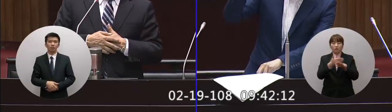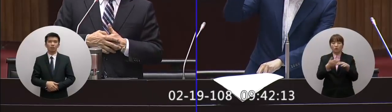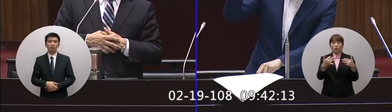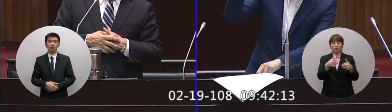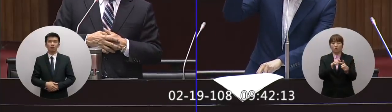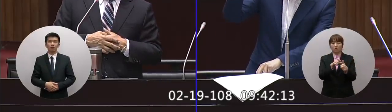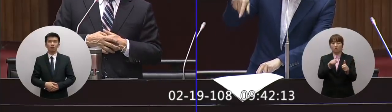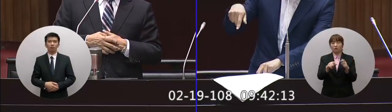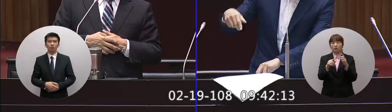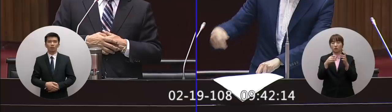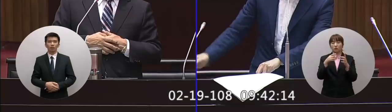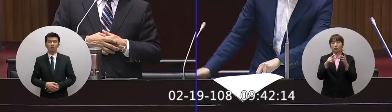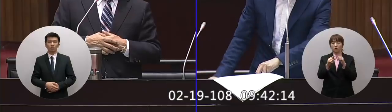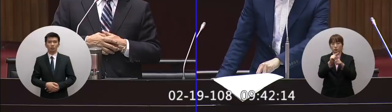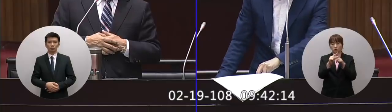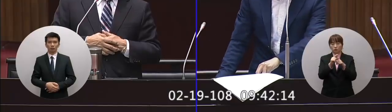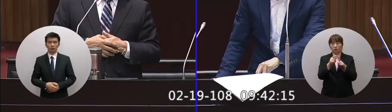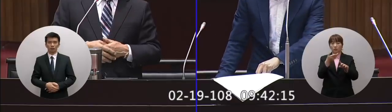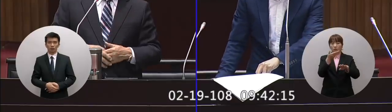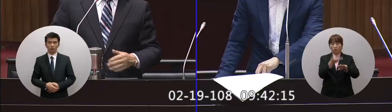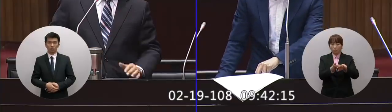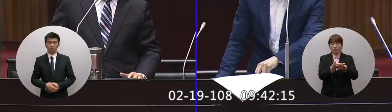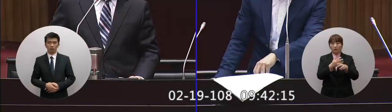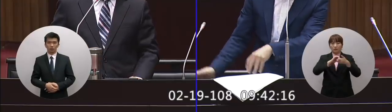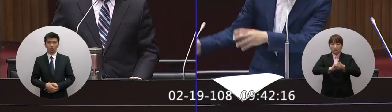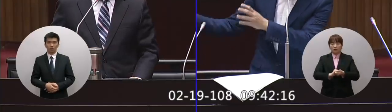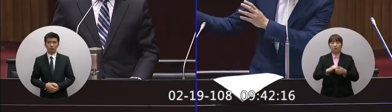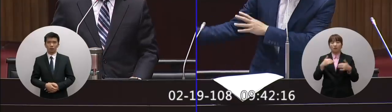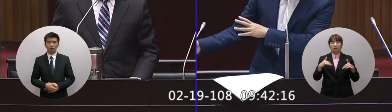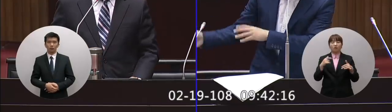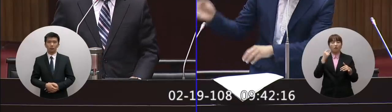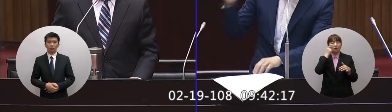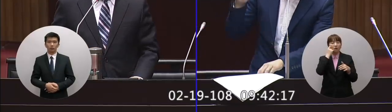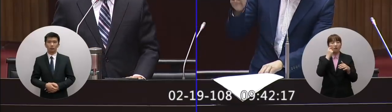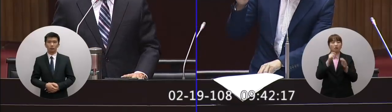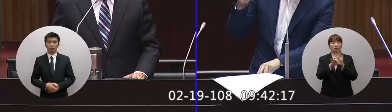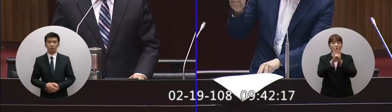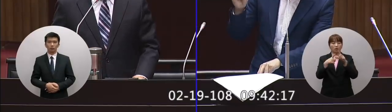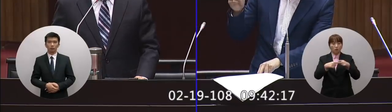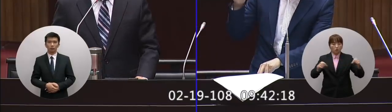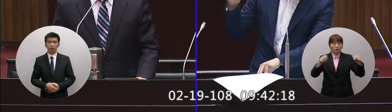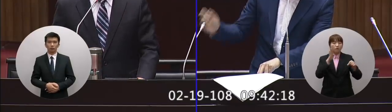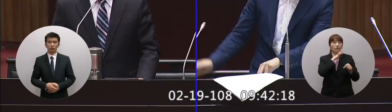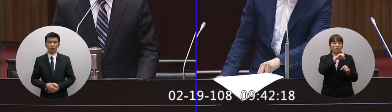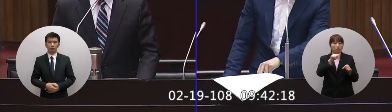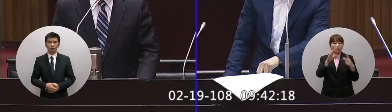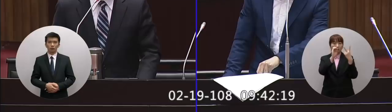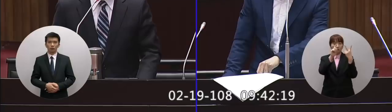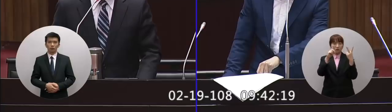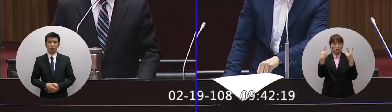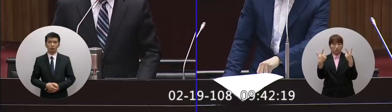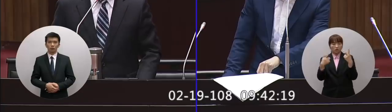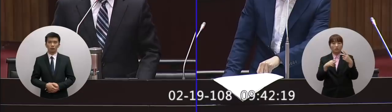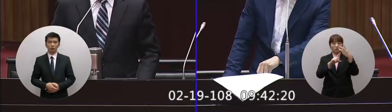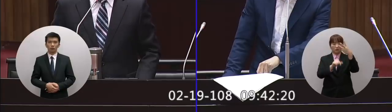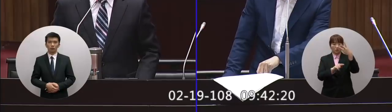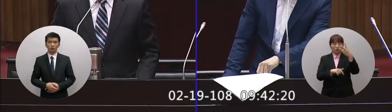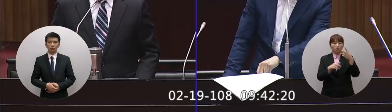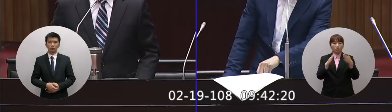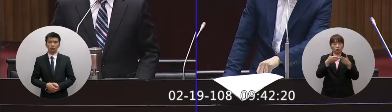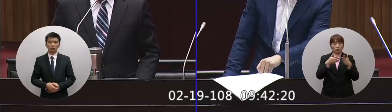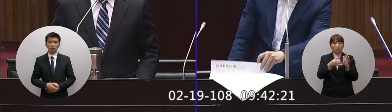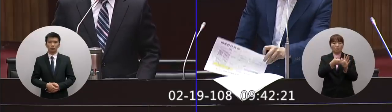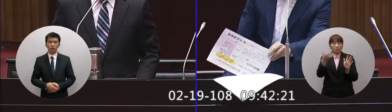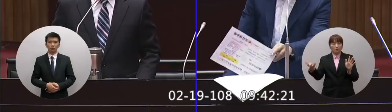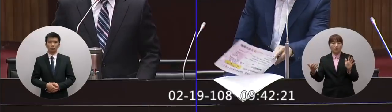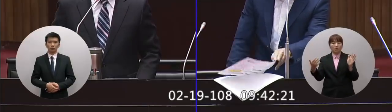期中间的中，这个储存厂一直没办法定案，所以我们兰屿核废料应该在2016年3月的时候就要迁出，一直没办法，所